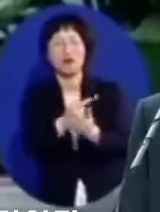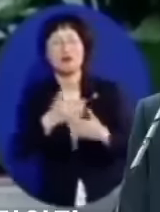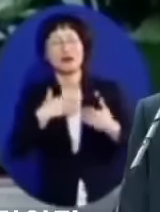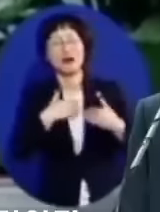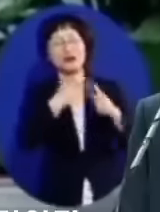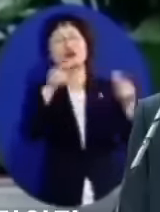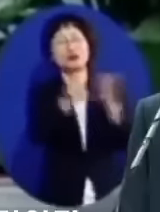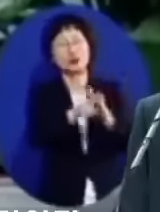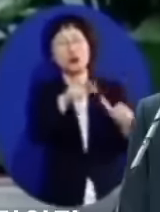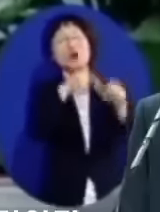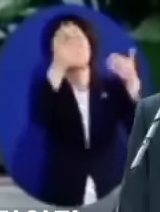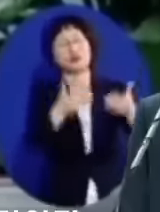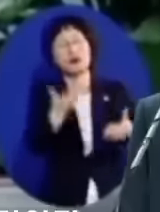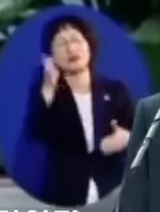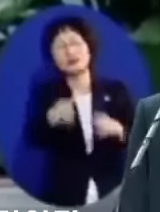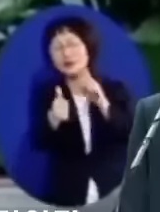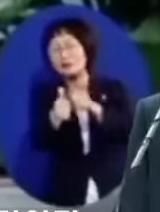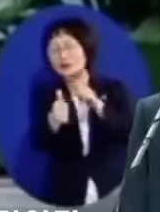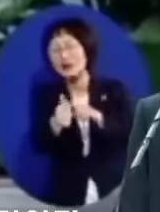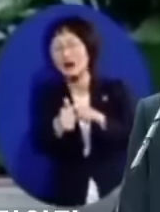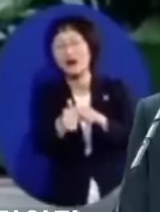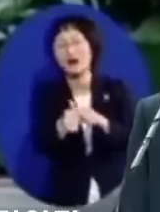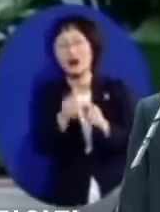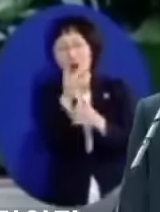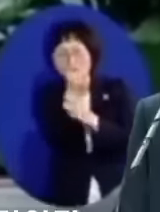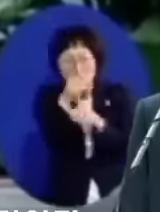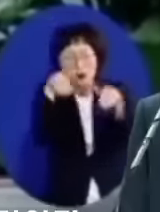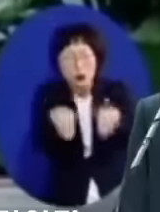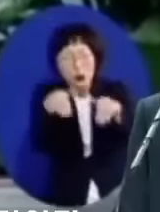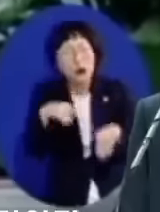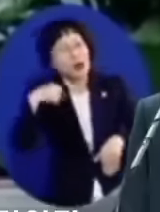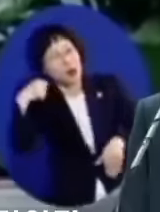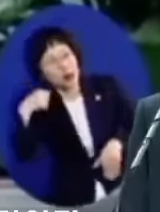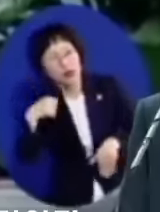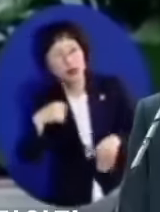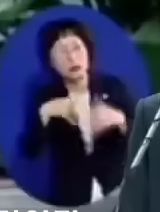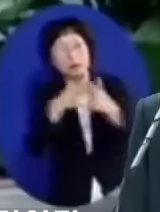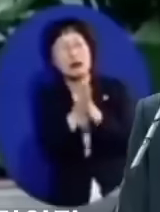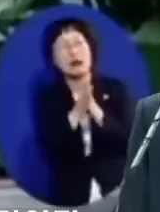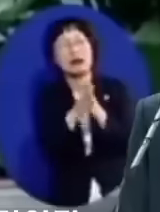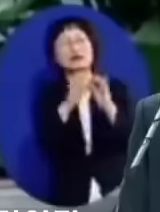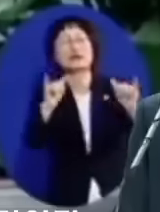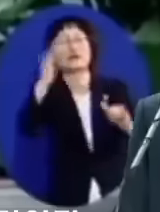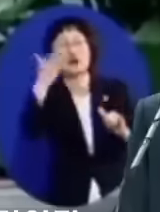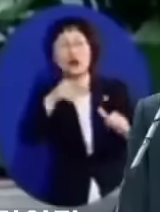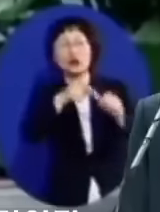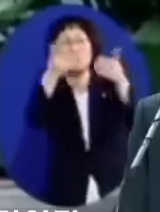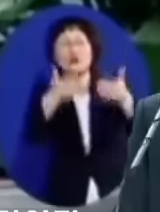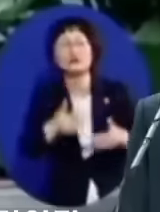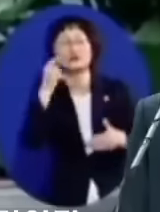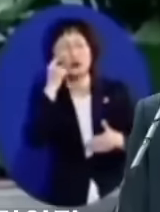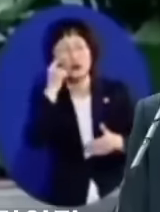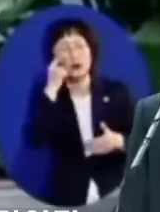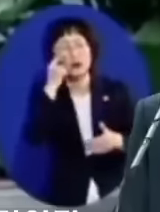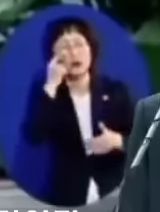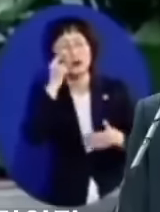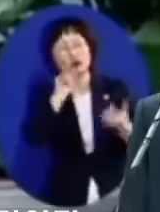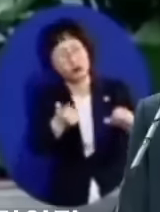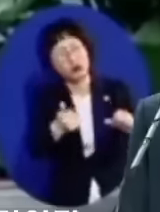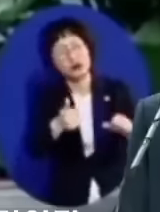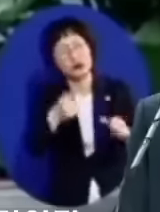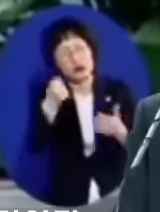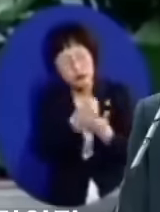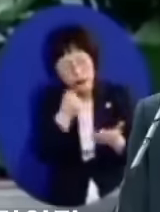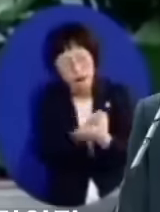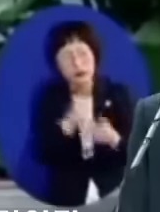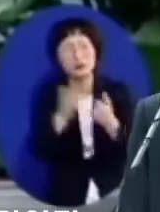믿고 구원 받았으나 이 사람은 도박의 종이 되어서 이렇게 폐인이 되었는데 구원받지 못하게 하고 가는 것이 한입니다.